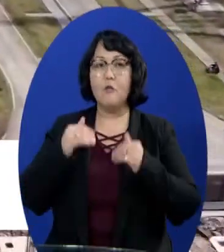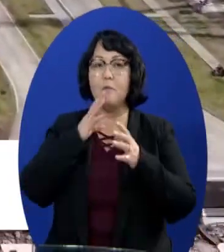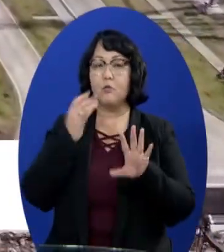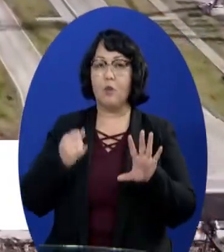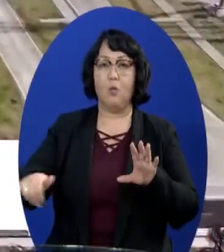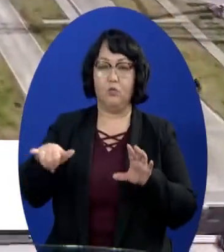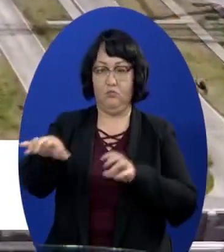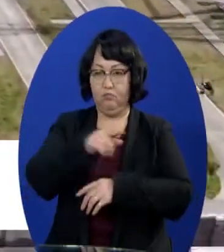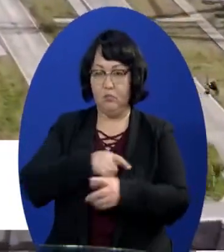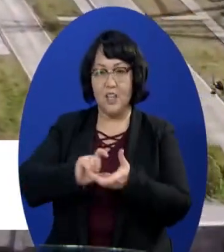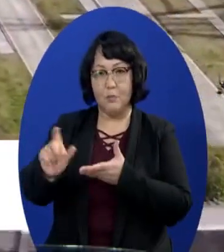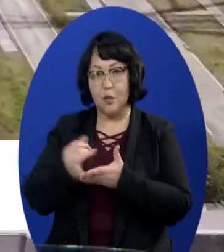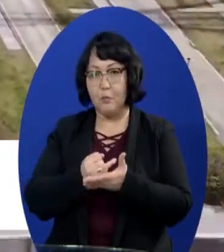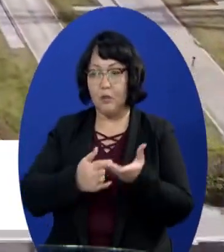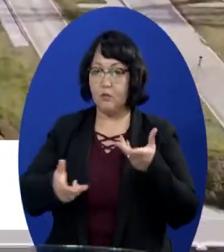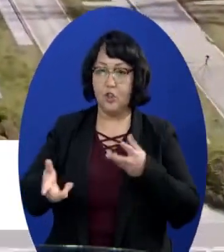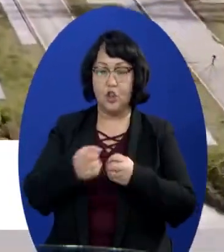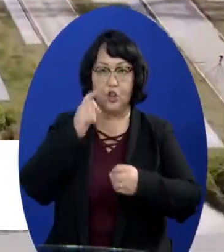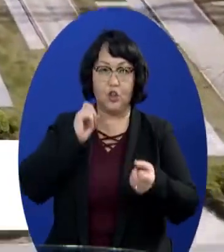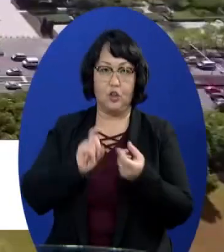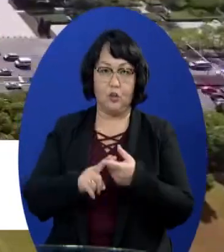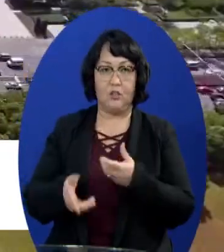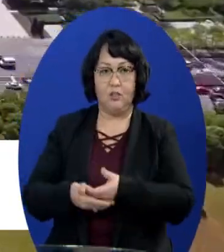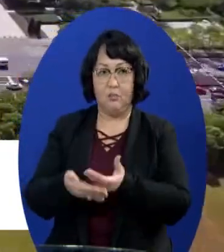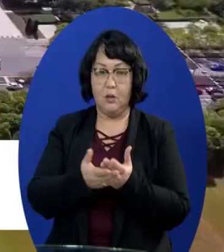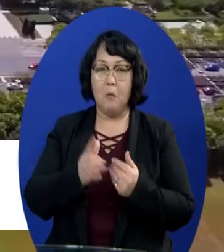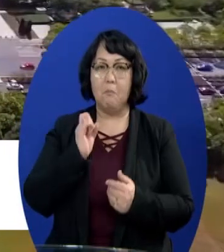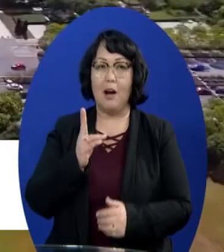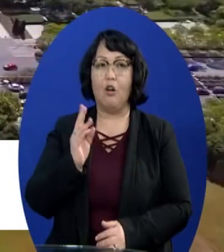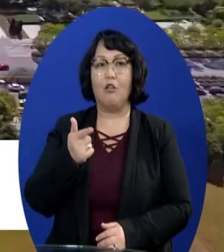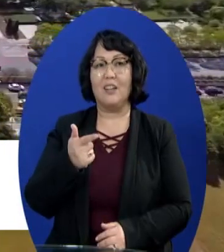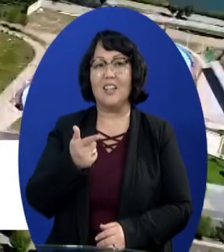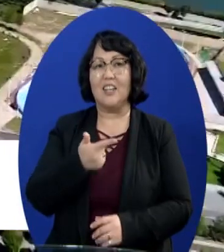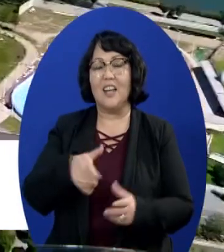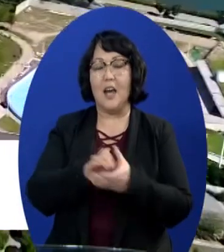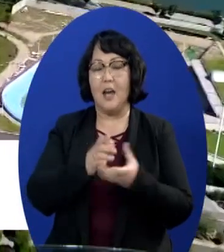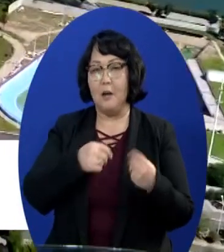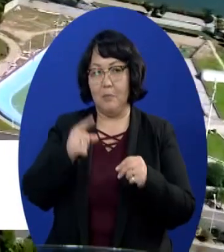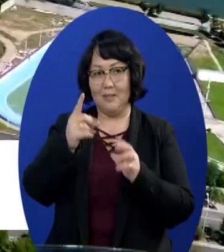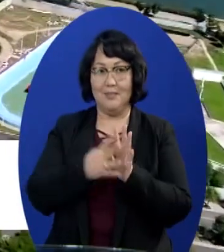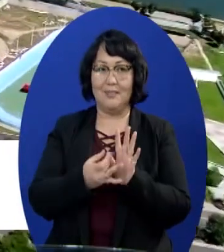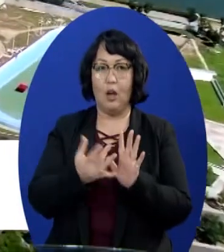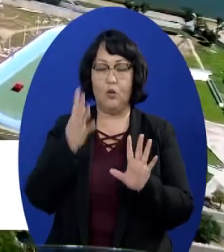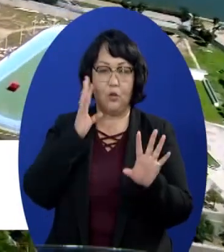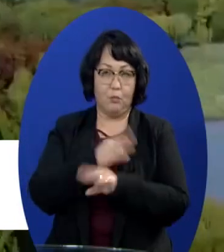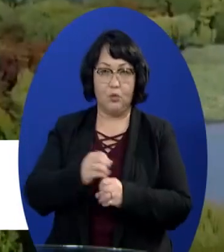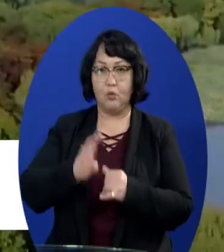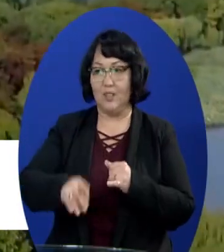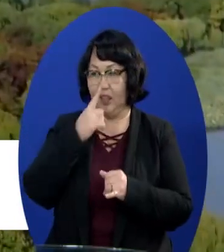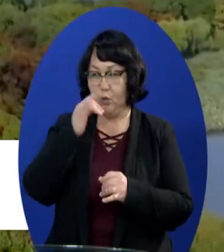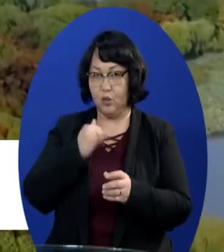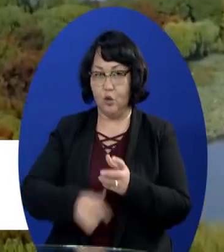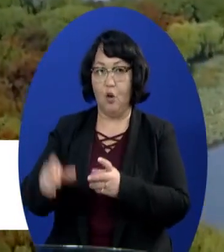хоорондоо худалдааны хөнгөлөлт үзүүлэх зорилгоор Бангкокийн гэрээг анх 1975 онд байгуулсан. Сүүлд 2001 онд Хятад улс хилцээрт нэгдснээр